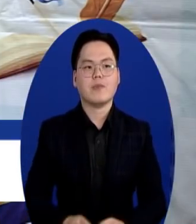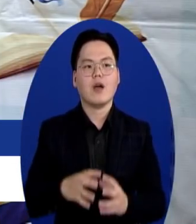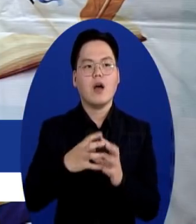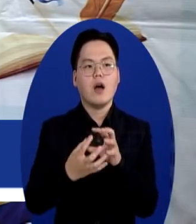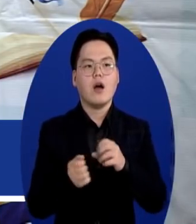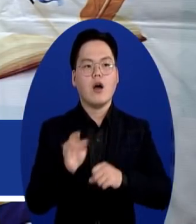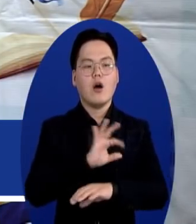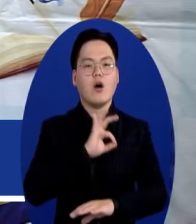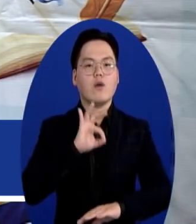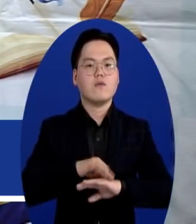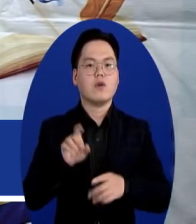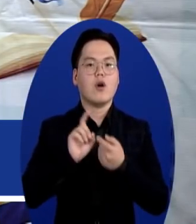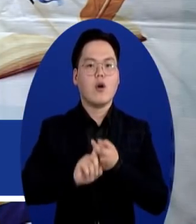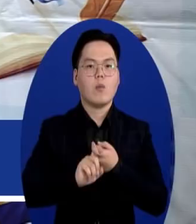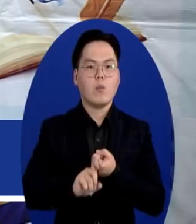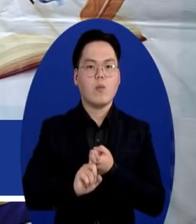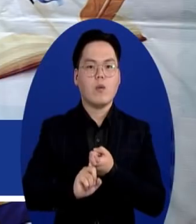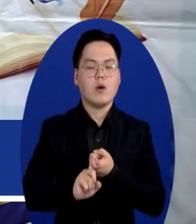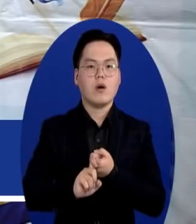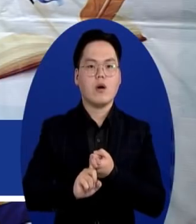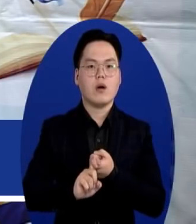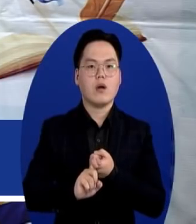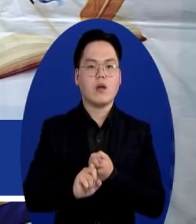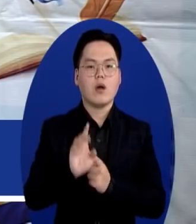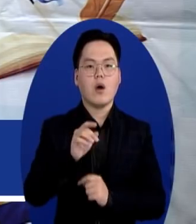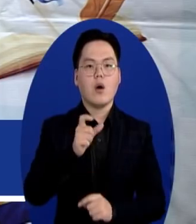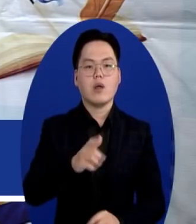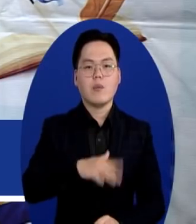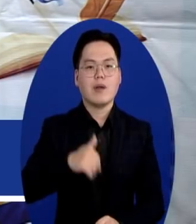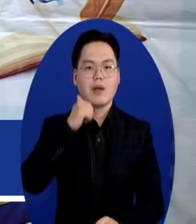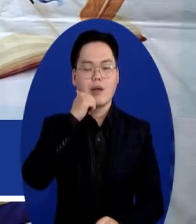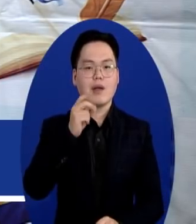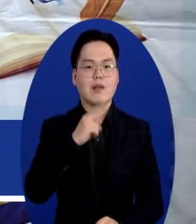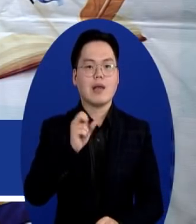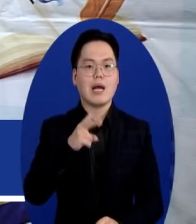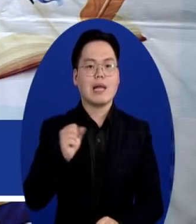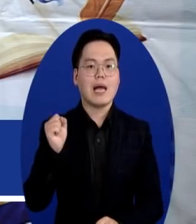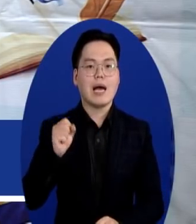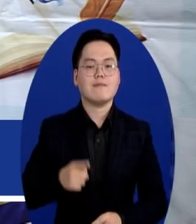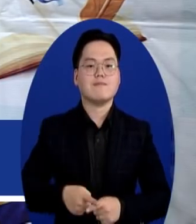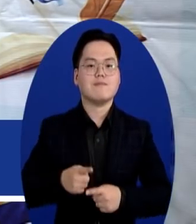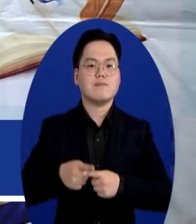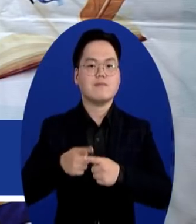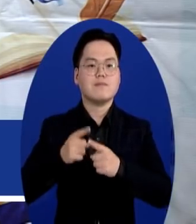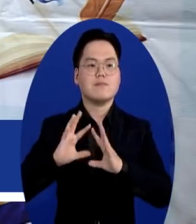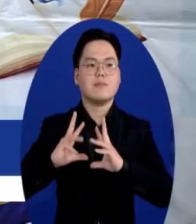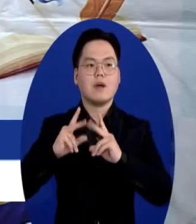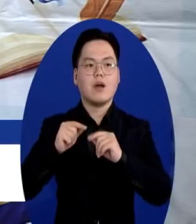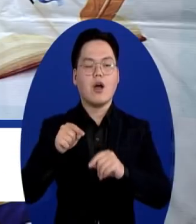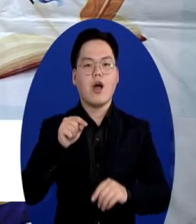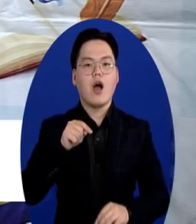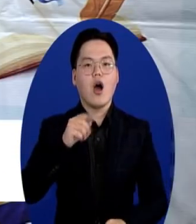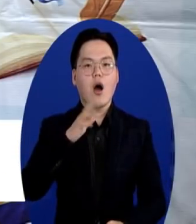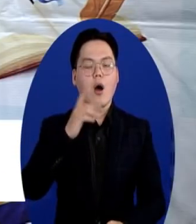одоо цар тахалтай холбогдлоод бид нар бас дарах хүний биеийн дархлааг сайжруулж, эрүүл мэнд хүний биеийн бас одоо дотоод болон гадаад